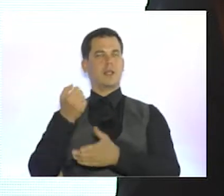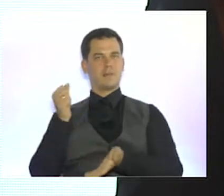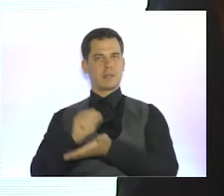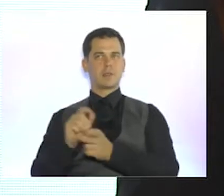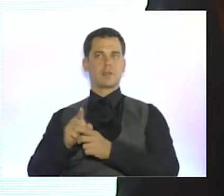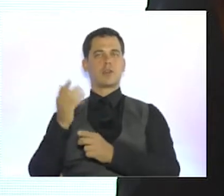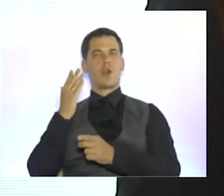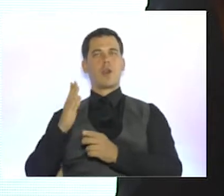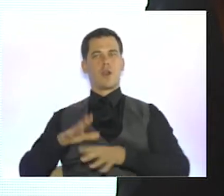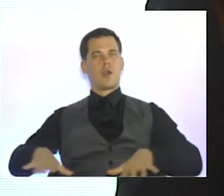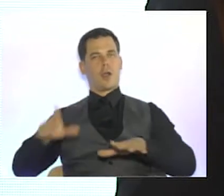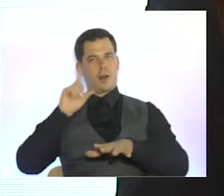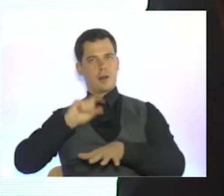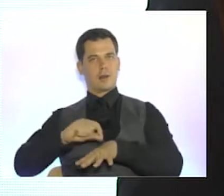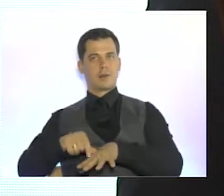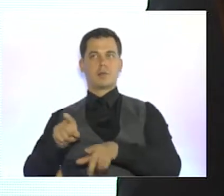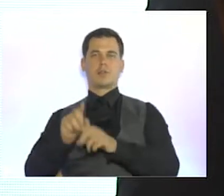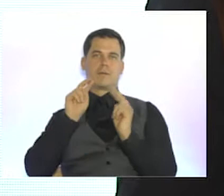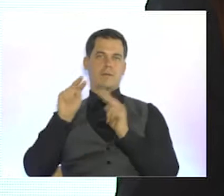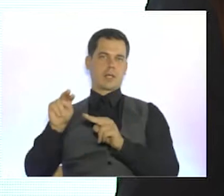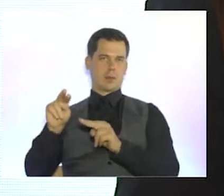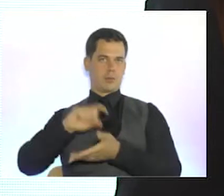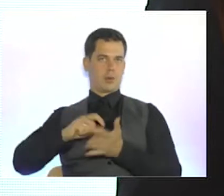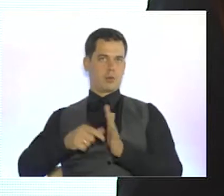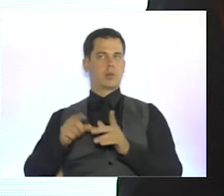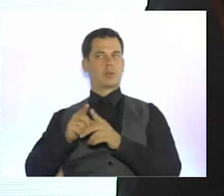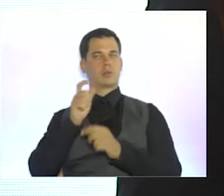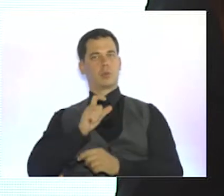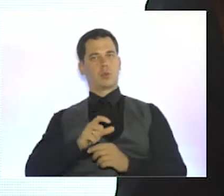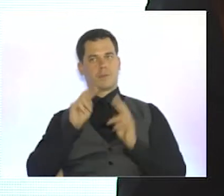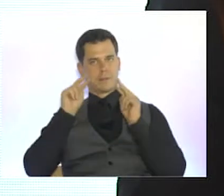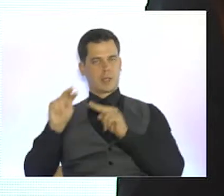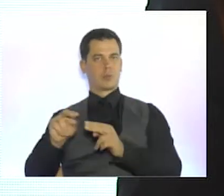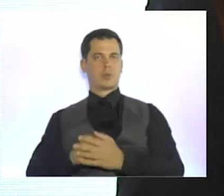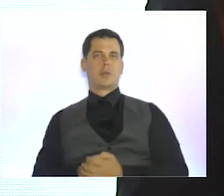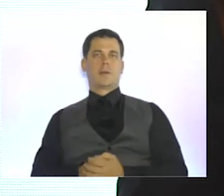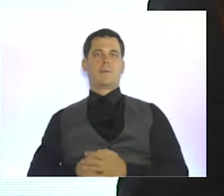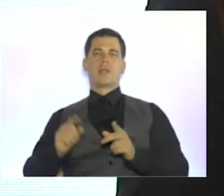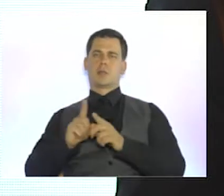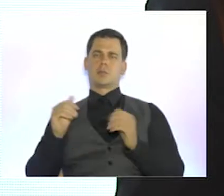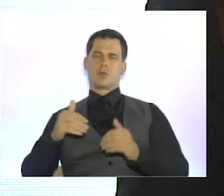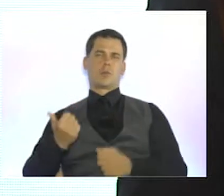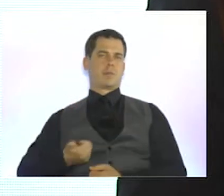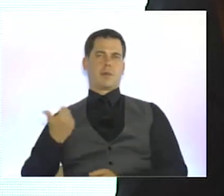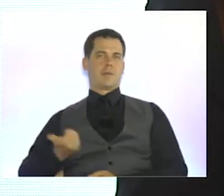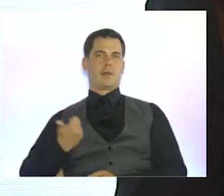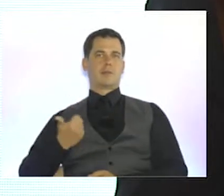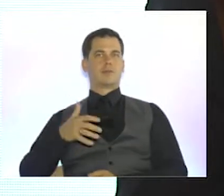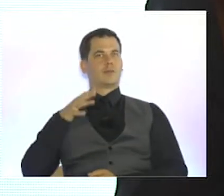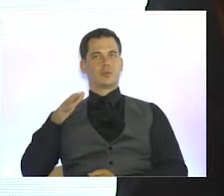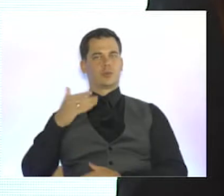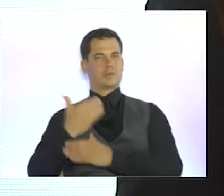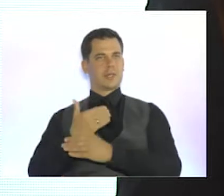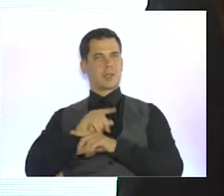i lokatorzy, którym wynajmujemy powierzchnie biurowe, ale nie tylko. Możemy się poszczycić naprawdę firmami,